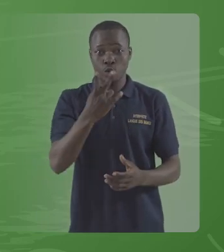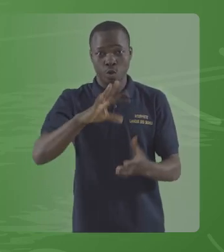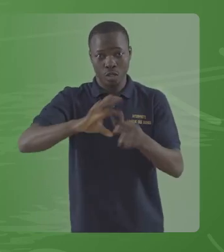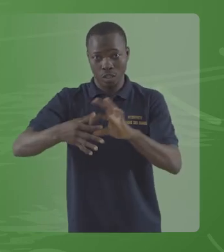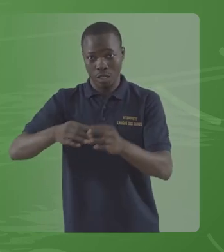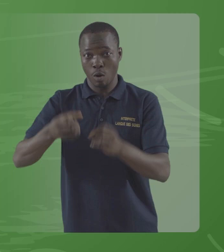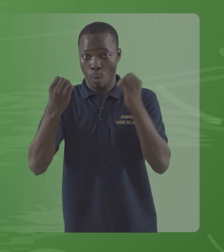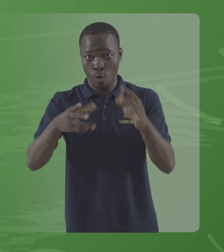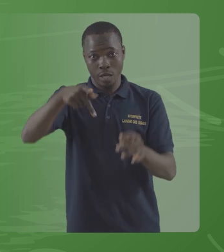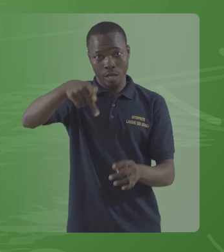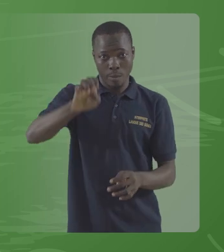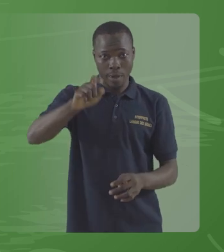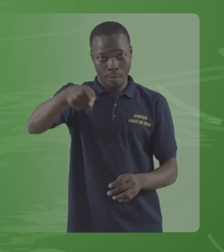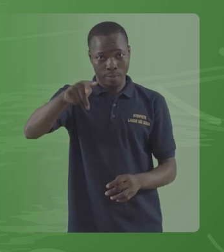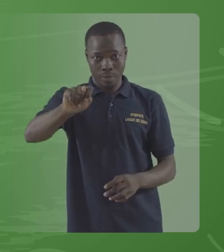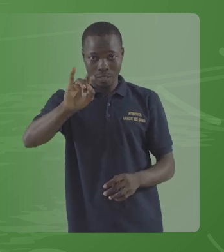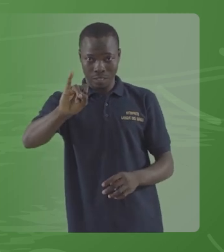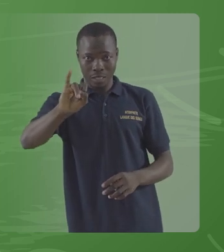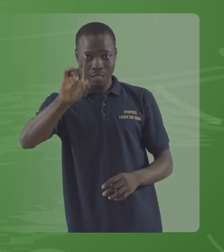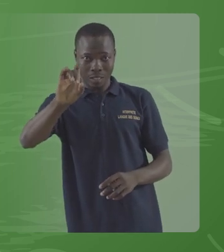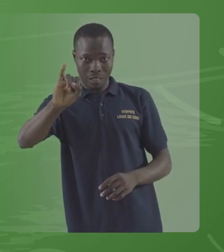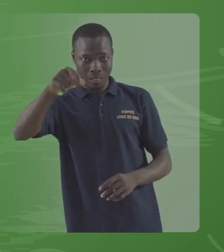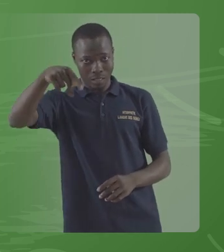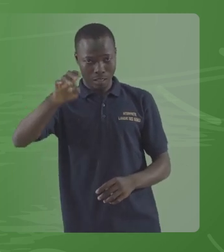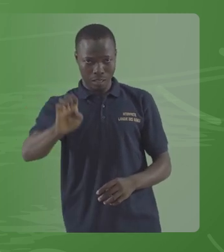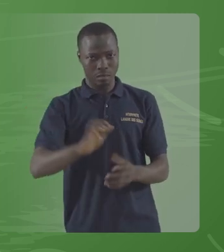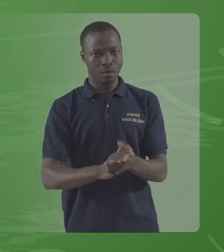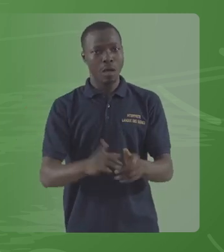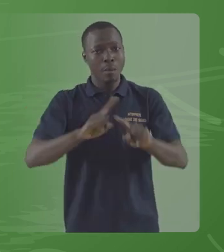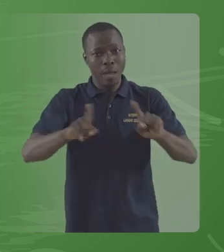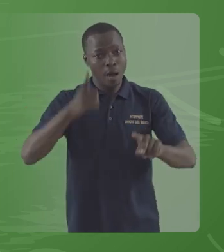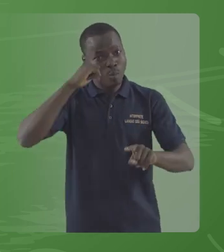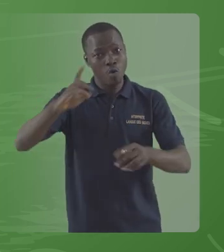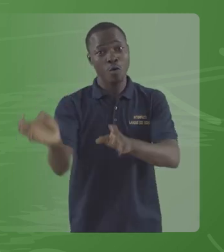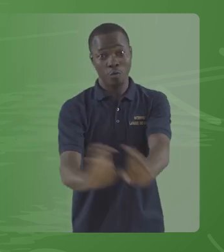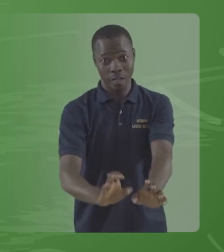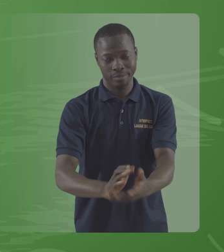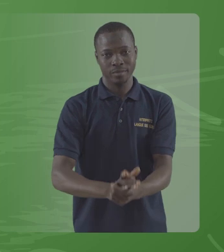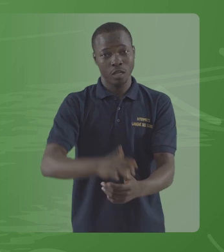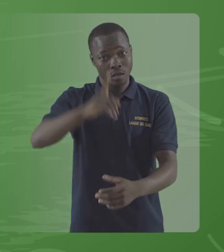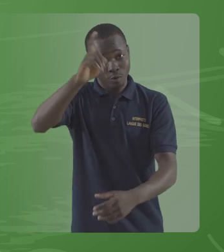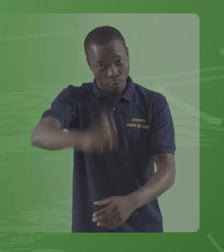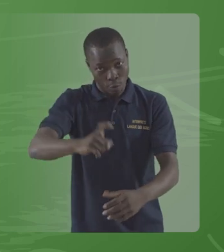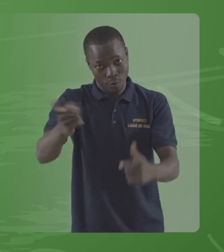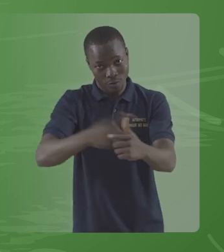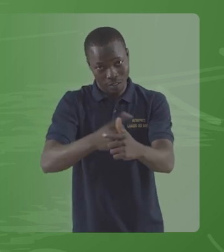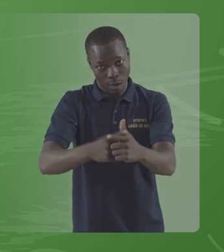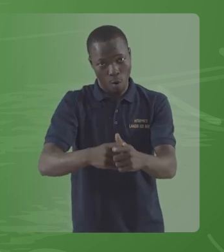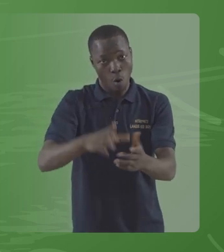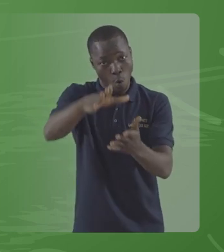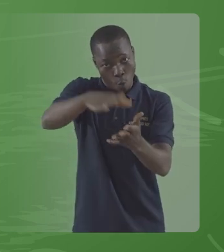chaînes polypeptidiques. Mais pour y arriver, il faut d'abord